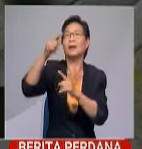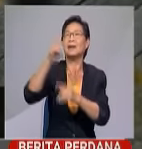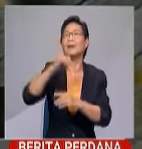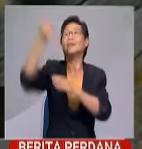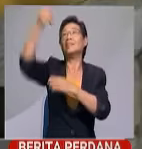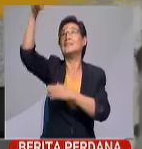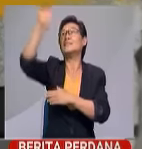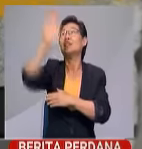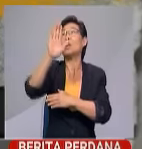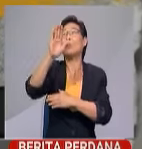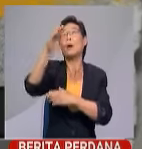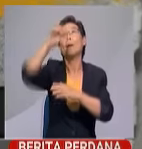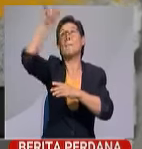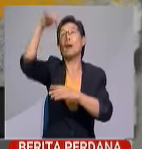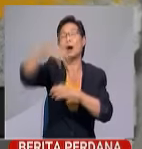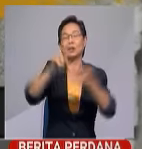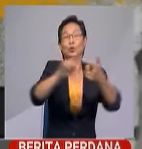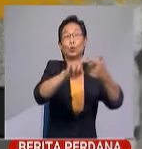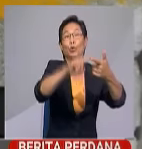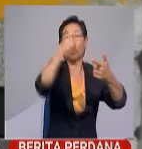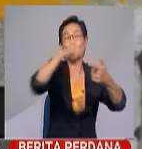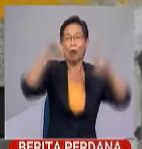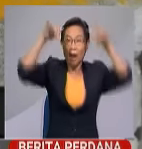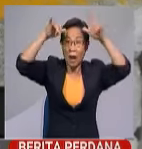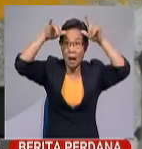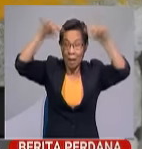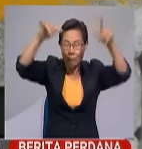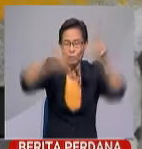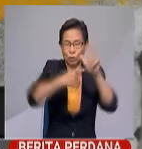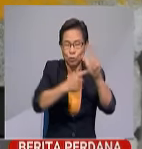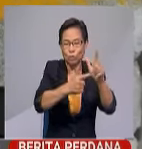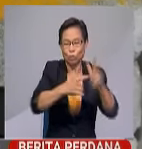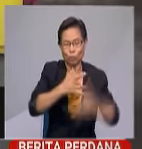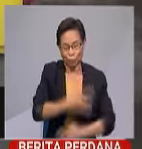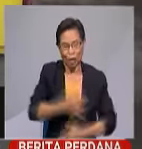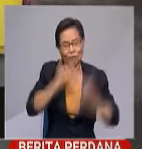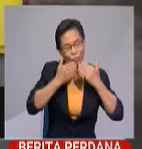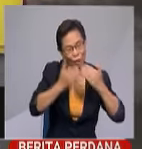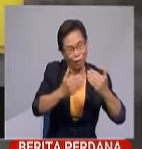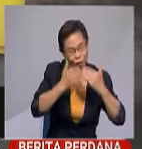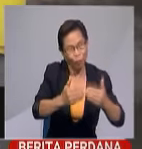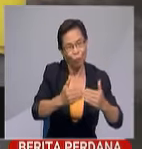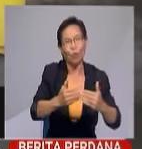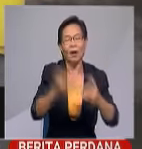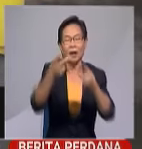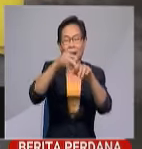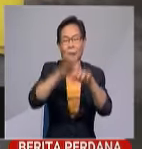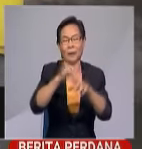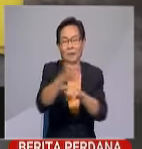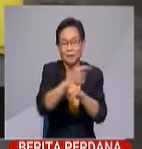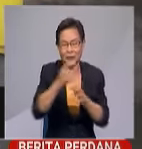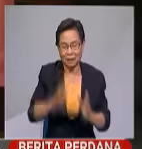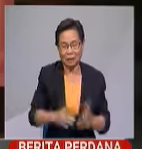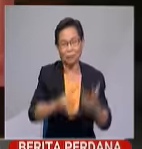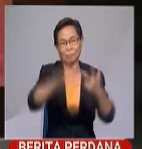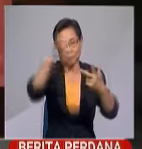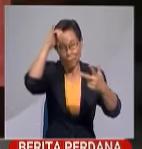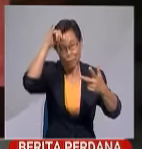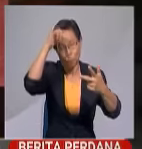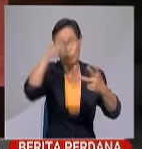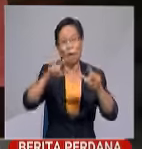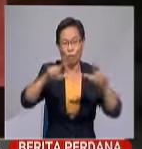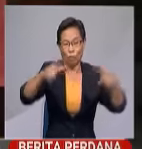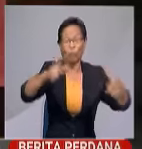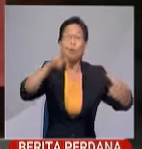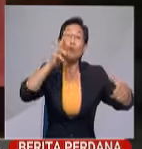Hari kedua pula disambut khas untuk lembu sebagai tanda penghargaan pengembala kepada ternakan mereka. Bagi